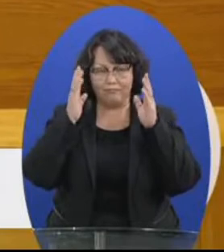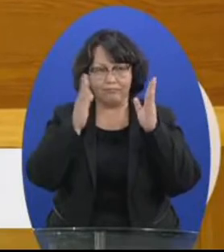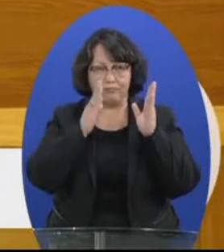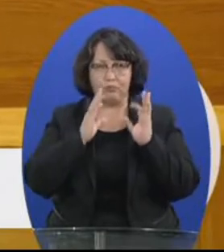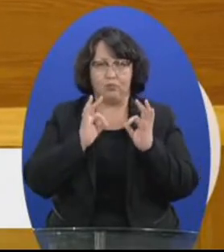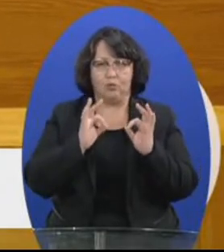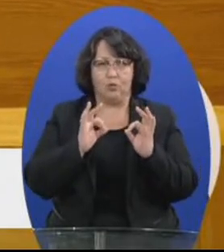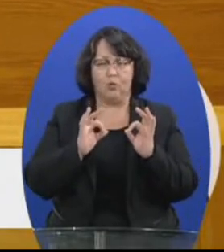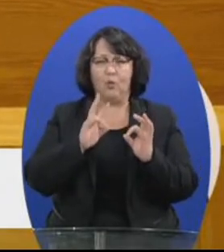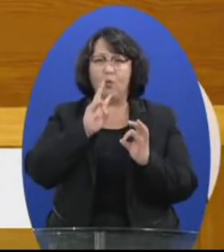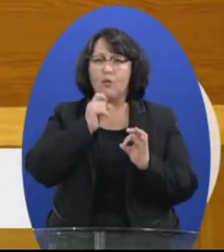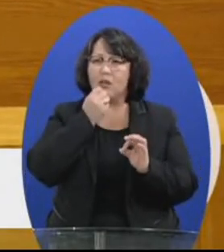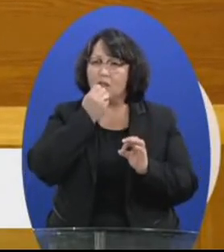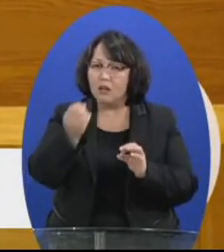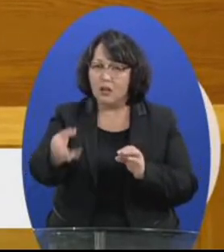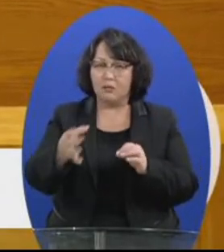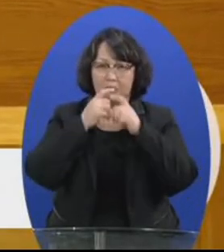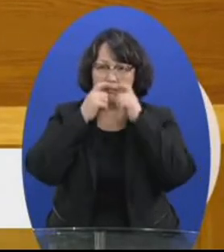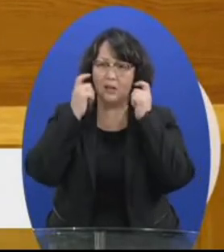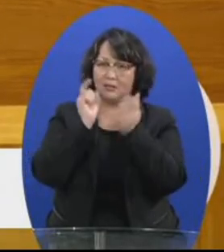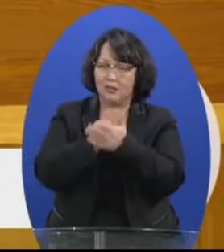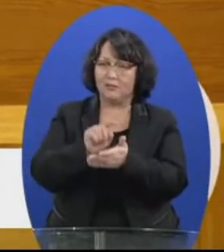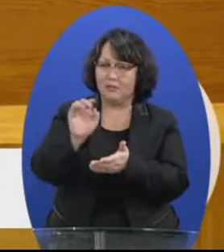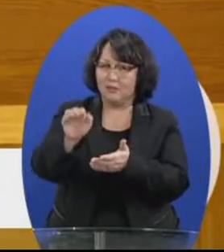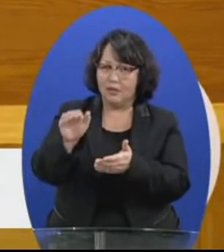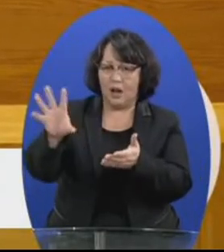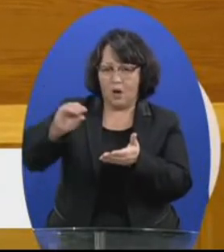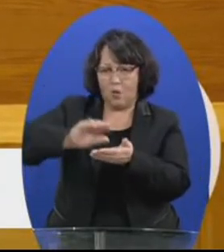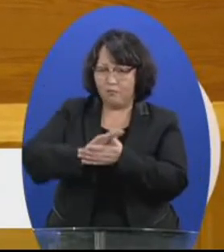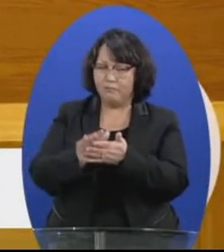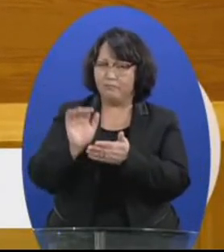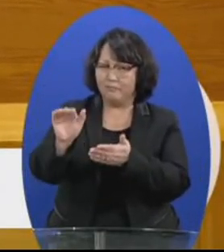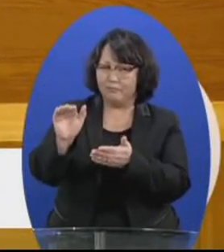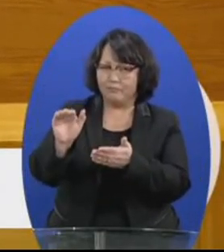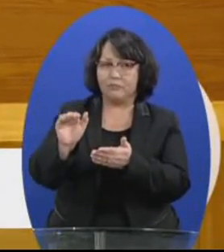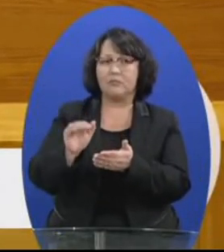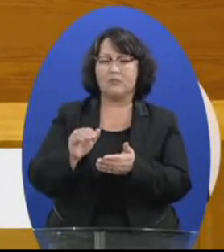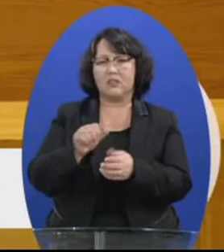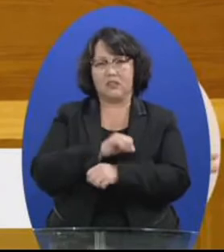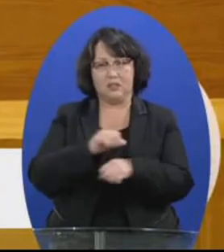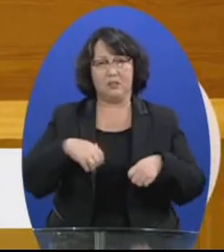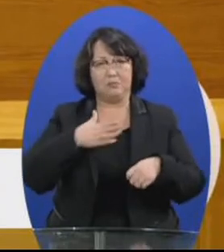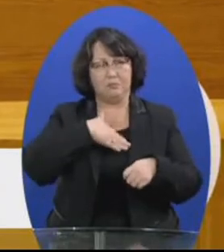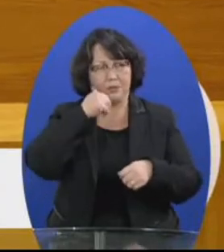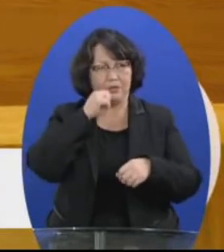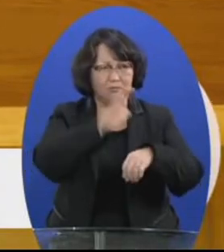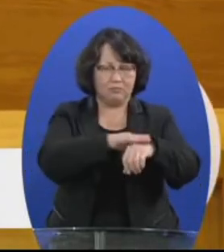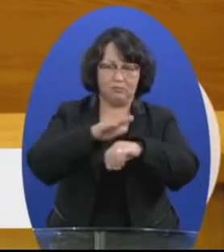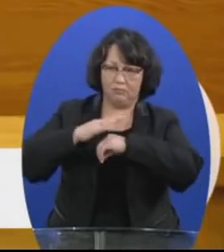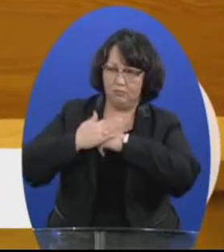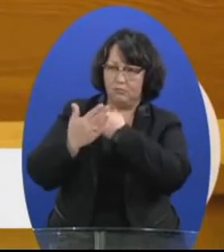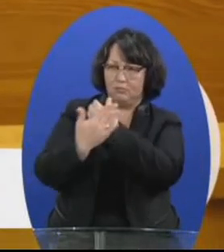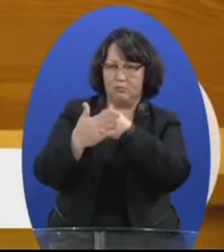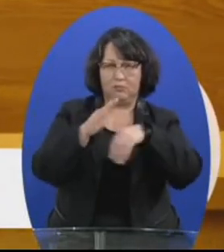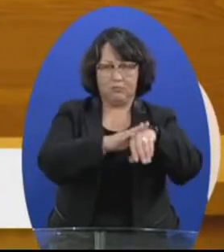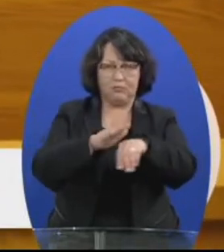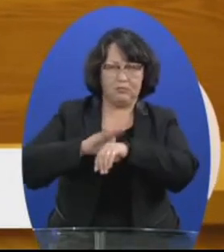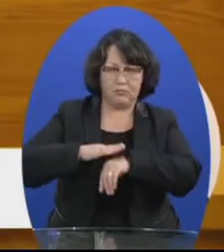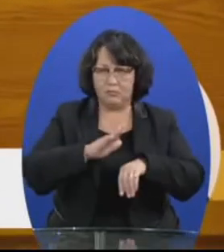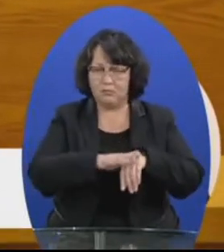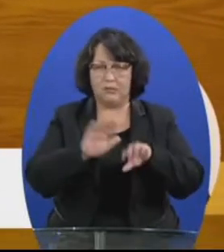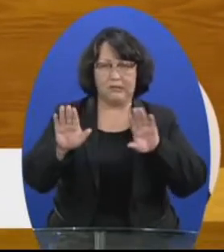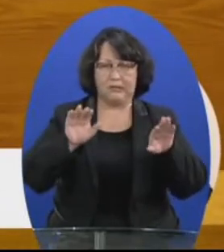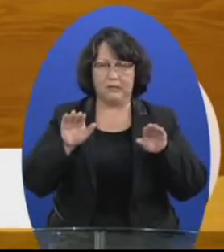одоо үг хэлж авах ийм асуудлуудыг бол ард иргэдэд өрөөлж байна. Ингээд төр засаг засгийн газар яаралтай